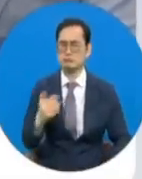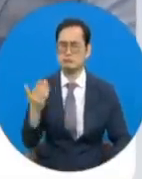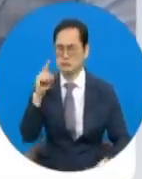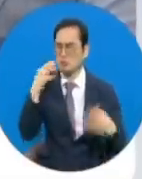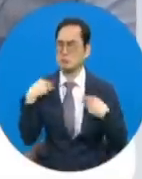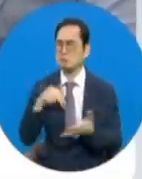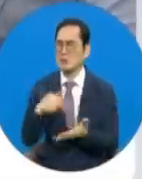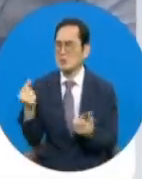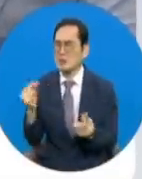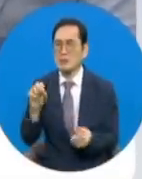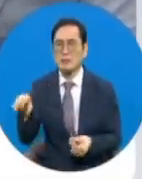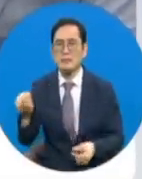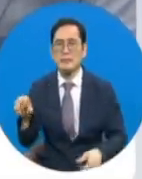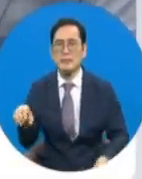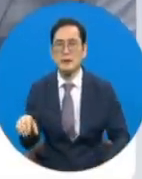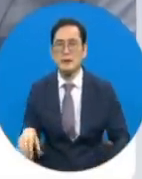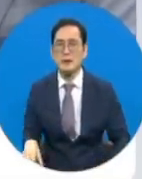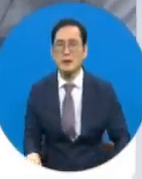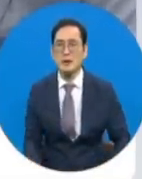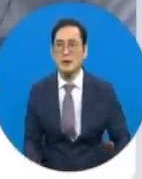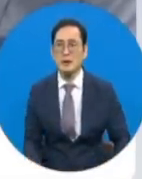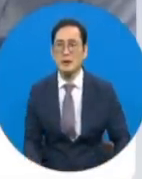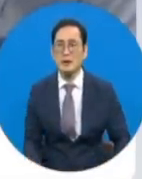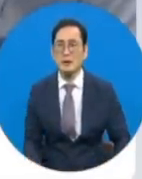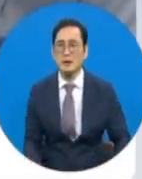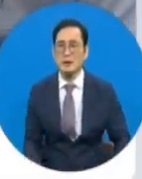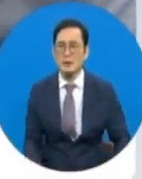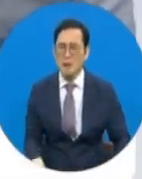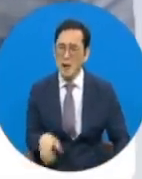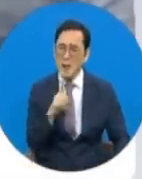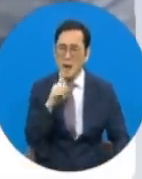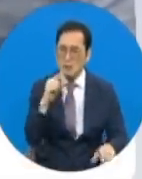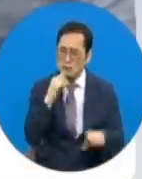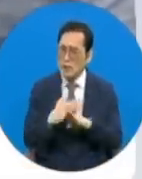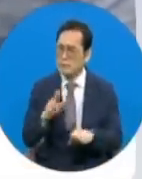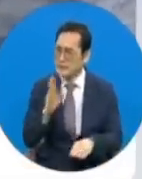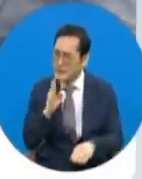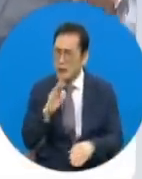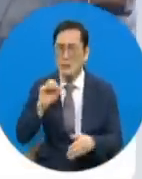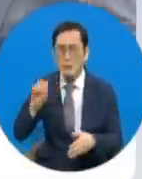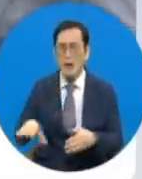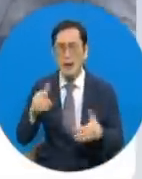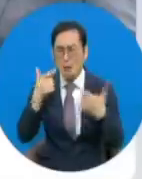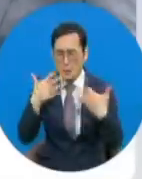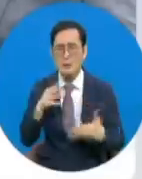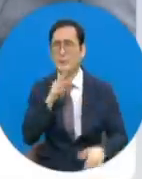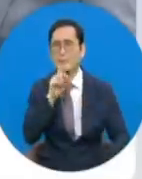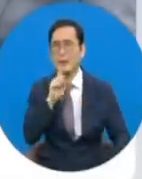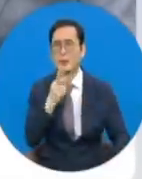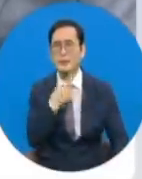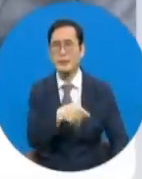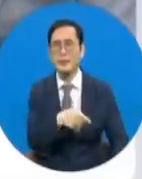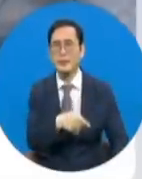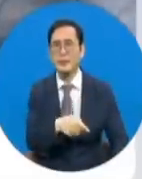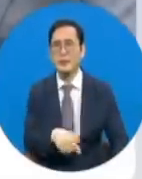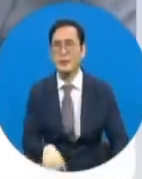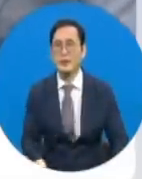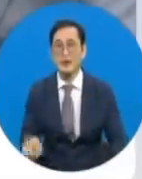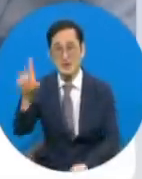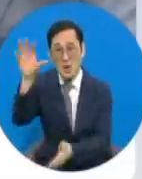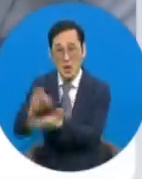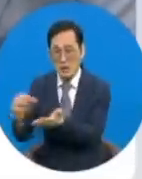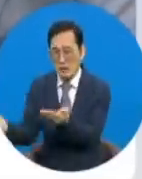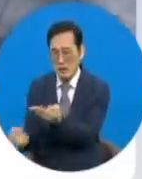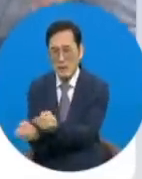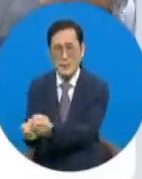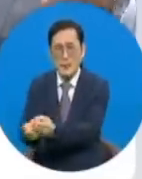세월호 북침설 아직까지 못 믿는 것인가에 대한 의혹을 빠른 시간 내 해석. 예. 천안함. 천안함. 네,